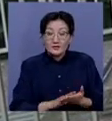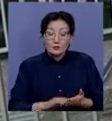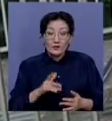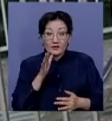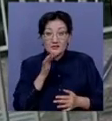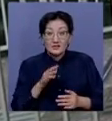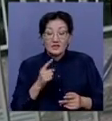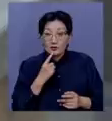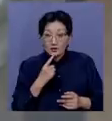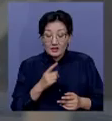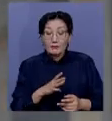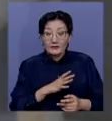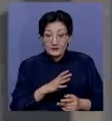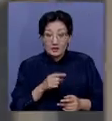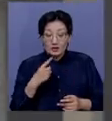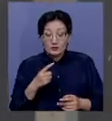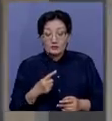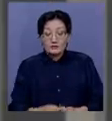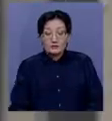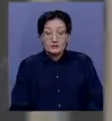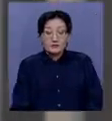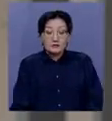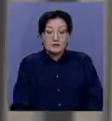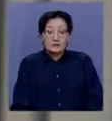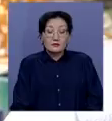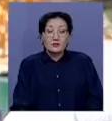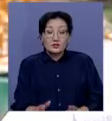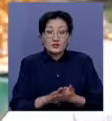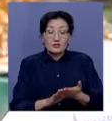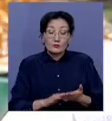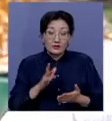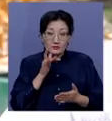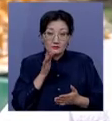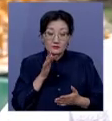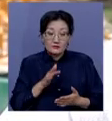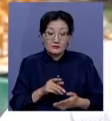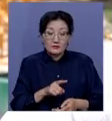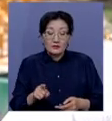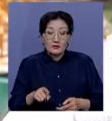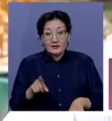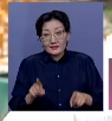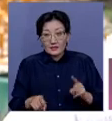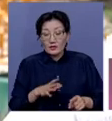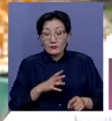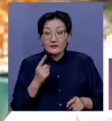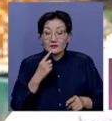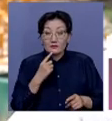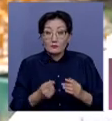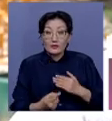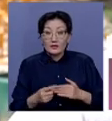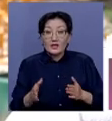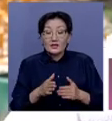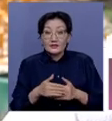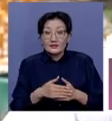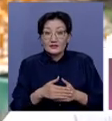кезінде қиыншылықтар болатынын да жасырмады. Дезинфекциялау кезінде кейде қиыншылықтар болады. Мына есіктерді